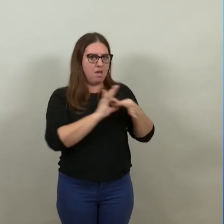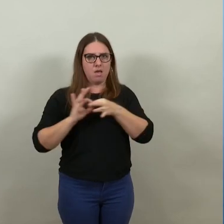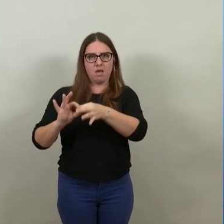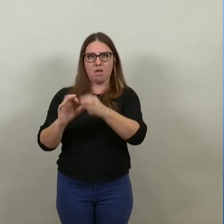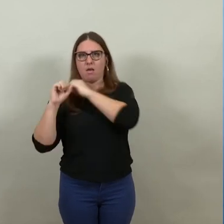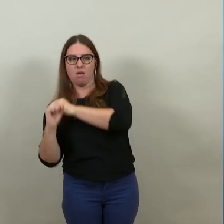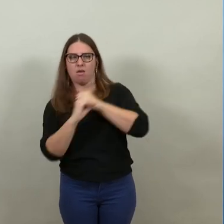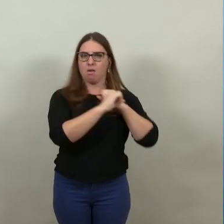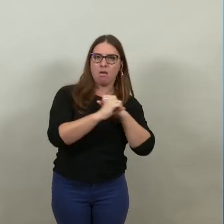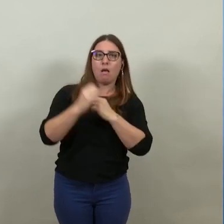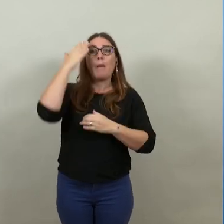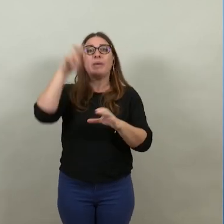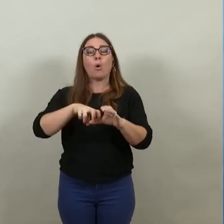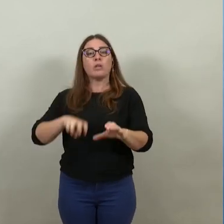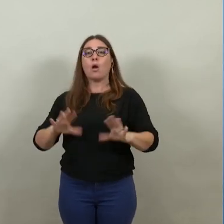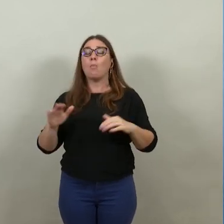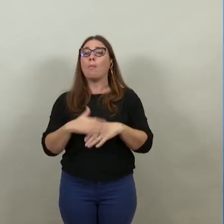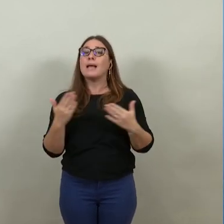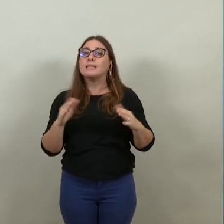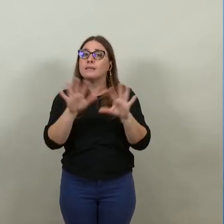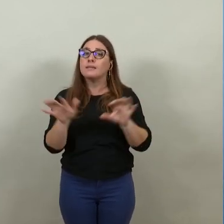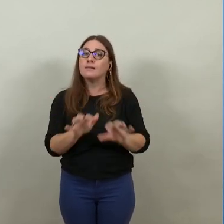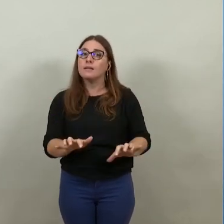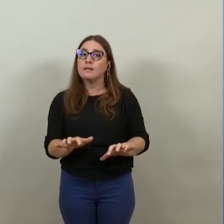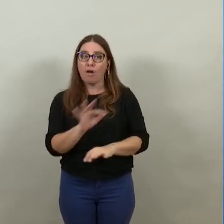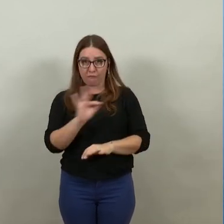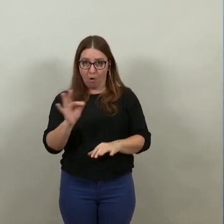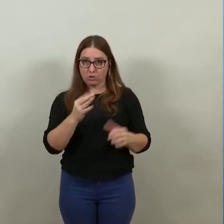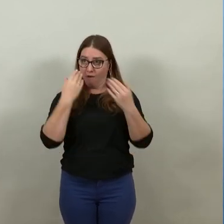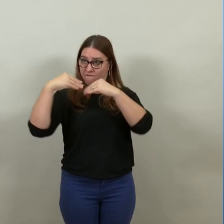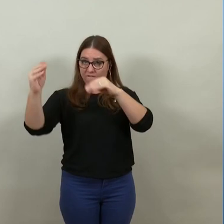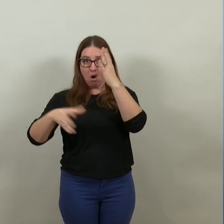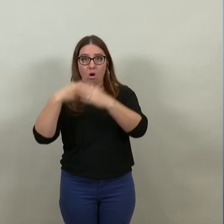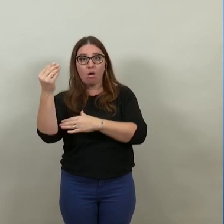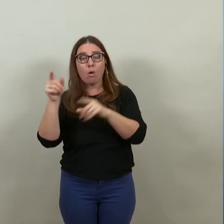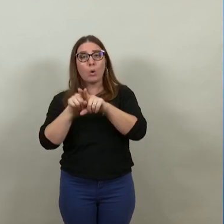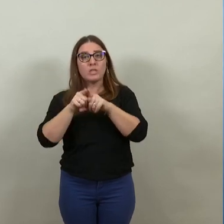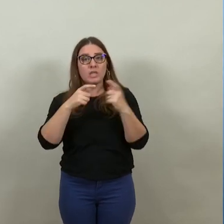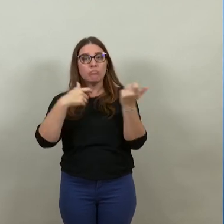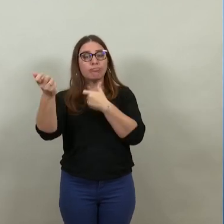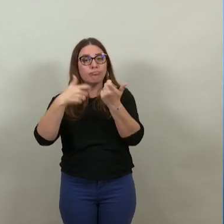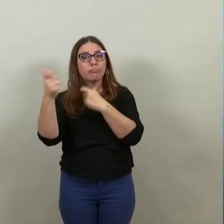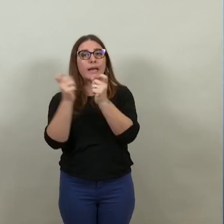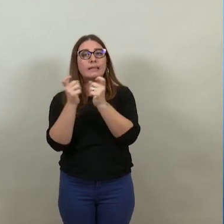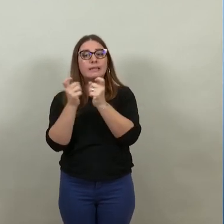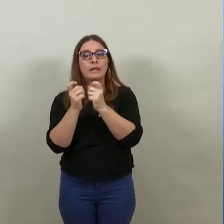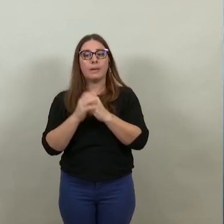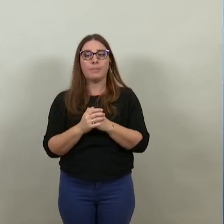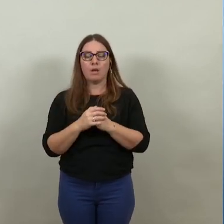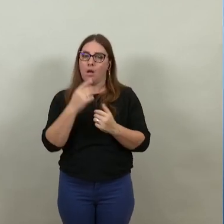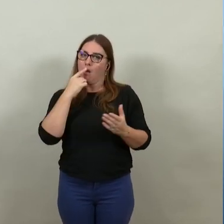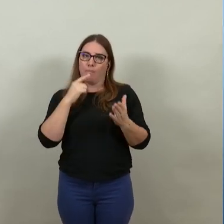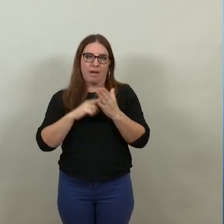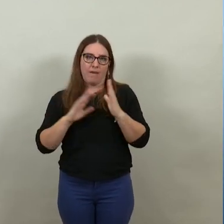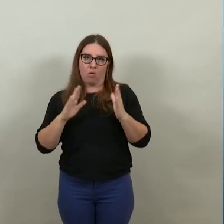retrait euh les échanges ont lieu la France est est exportatrice aussi de d'électricité je propose de de reporter ce ce